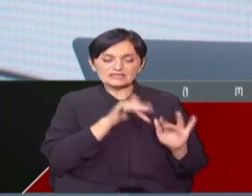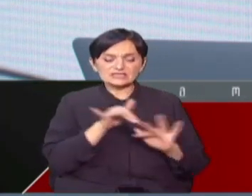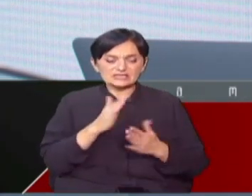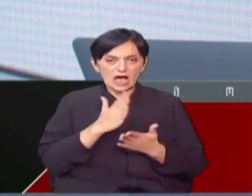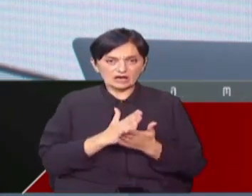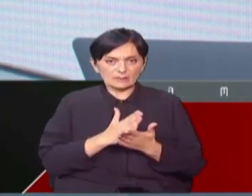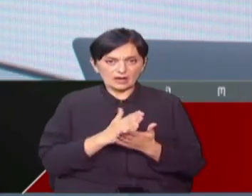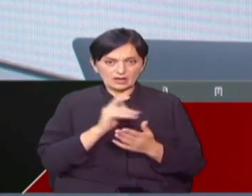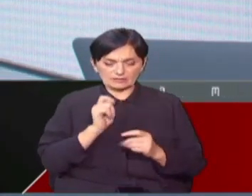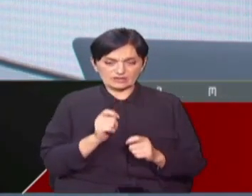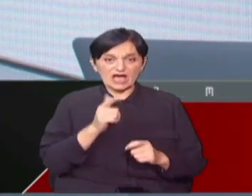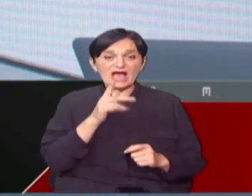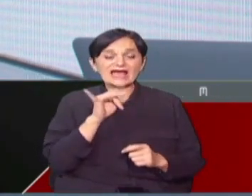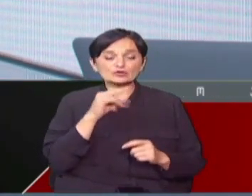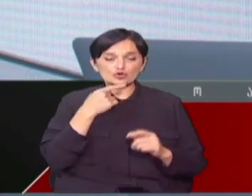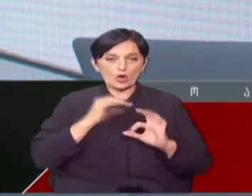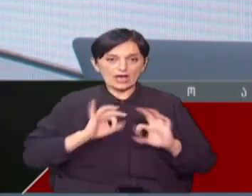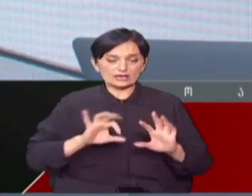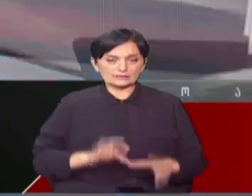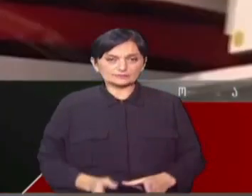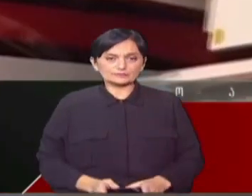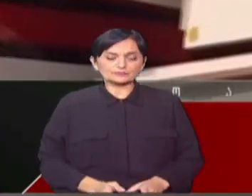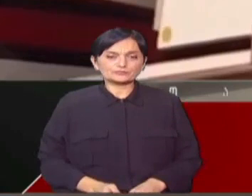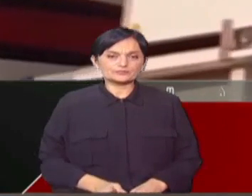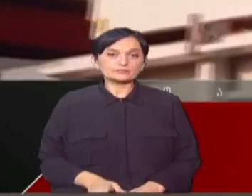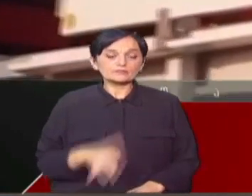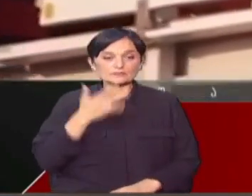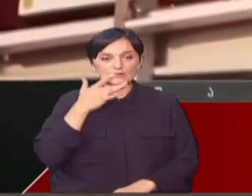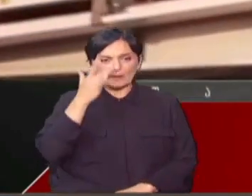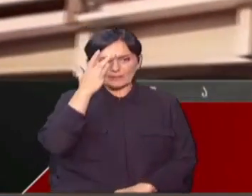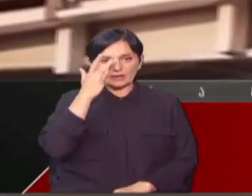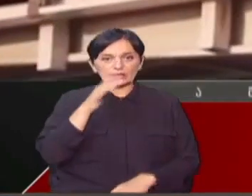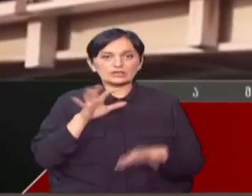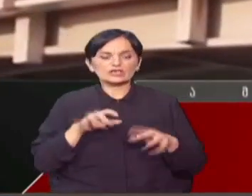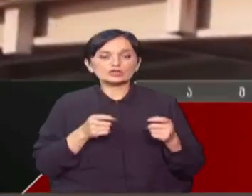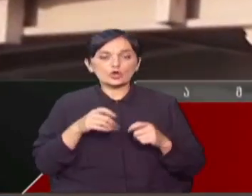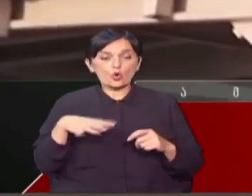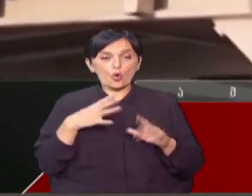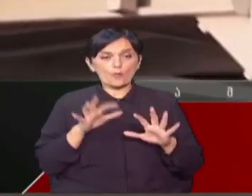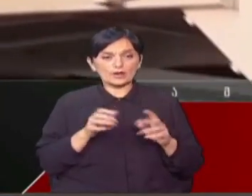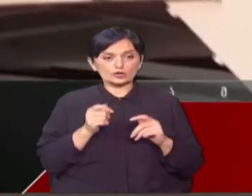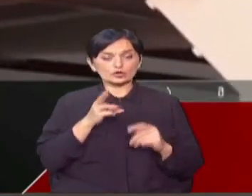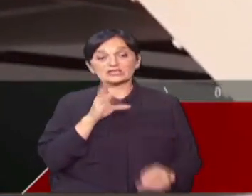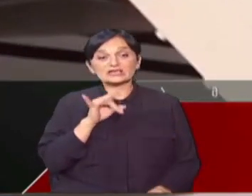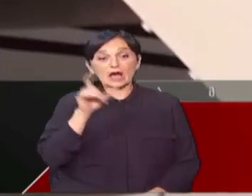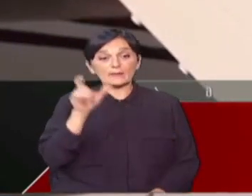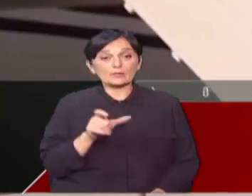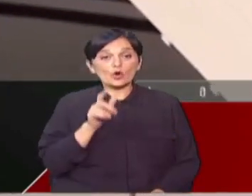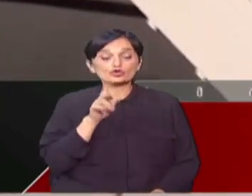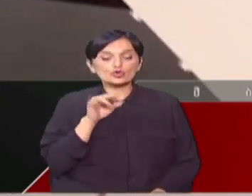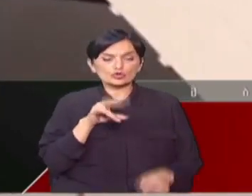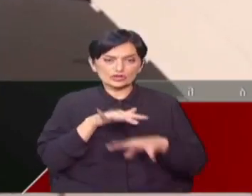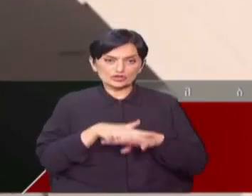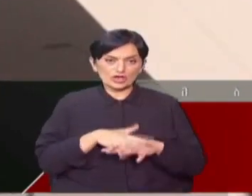აქვს აყენებული. ქეთი ჩოხელი გიამბობთ. ამერიკის შეერთებული შტატების ყოფილმა პრეზიდენტმა დონალდ ტრამპმა ჯორჯიის